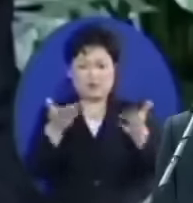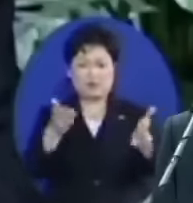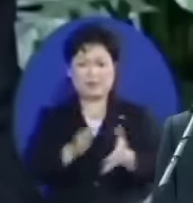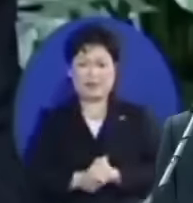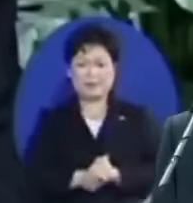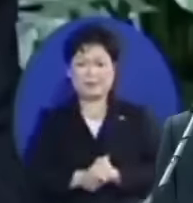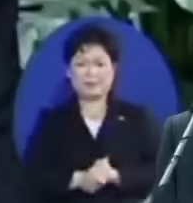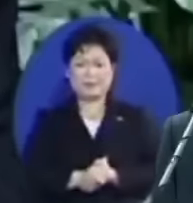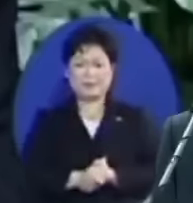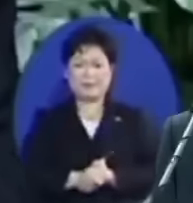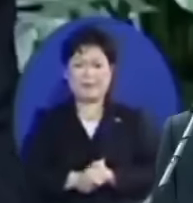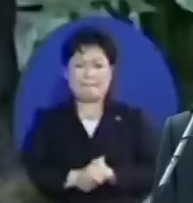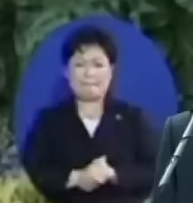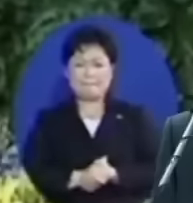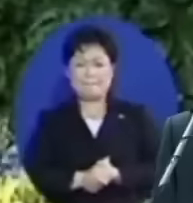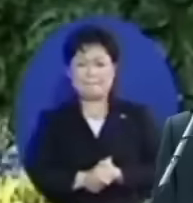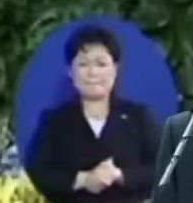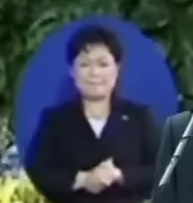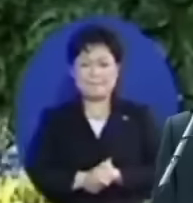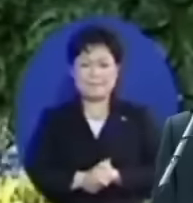것입니다.